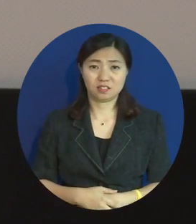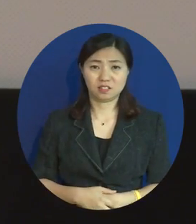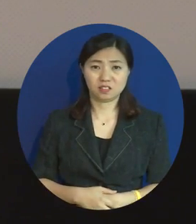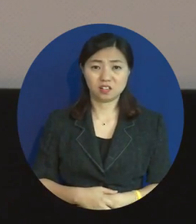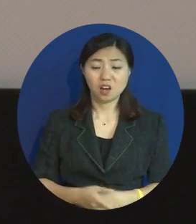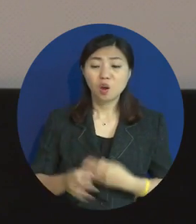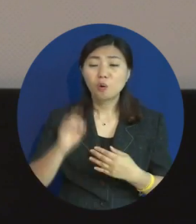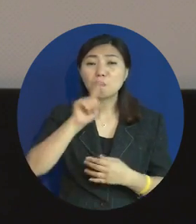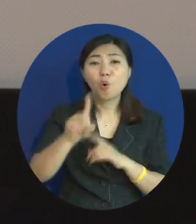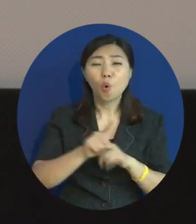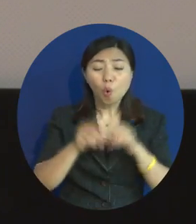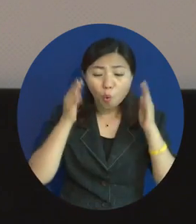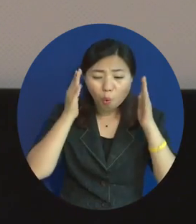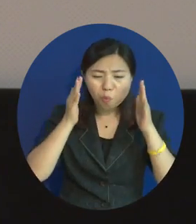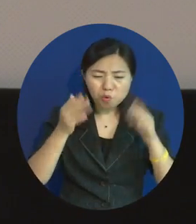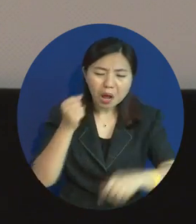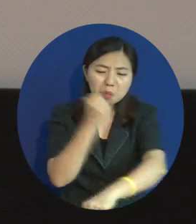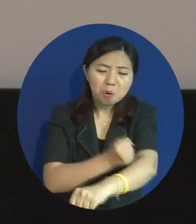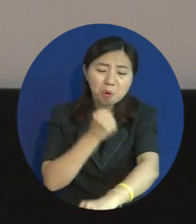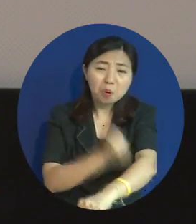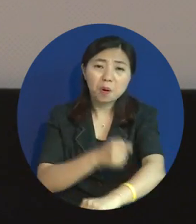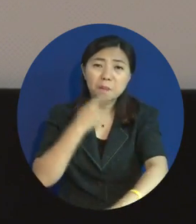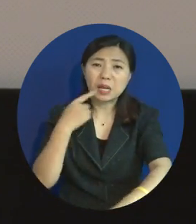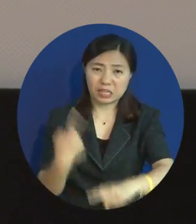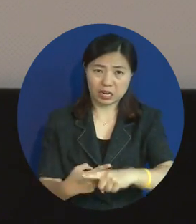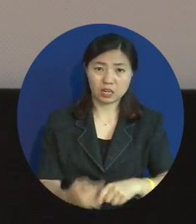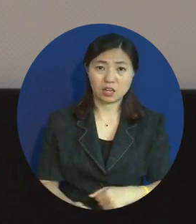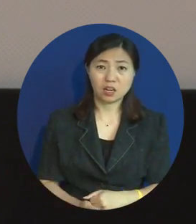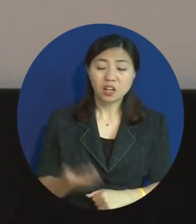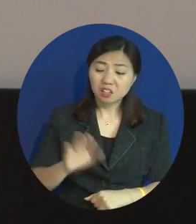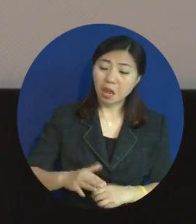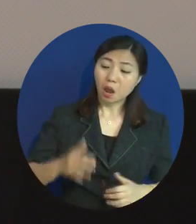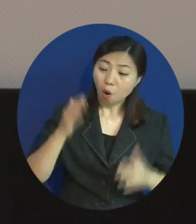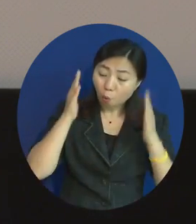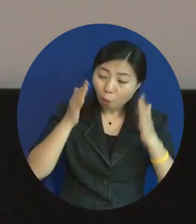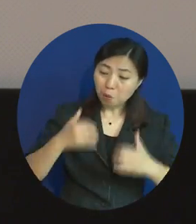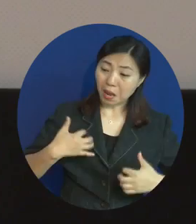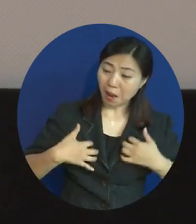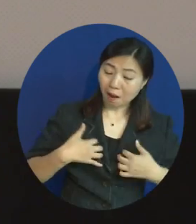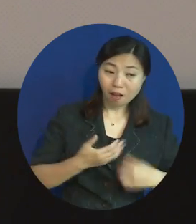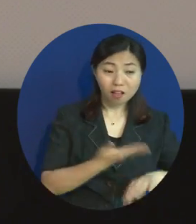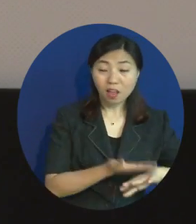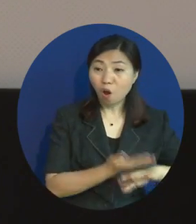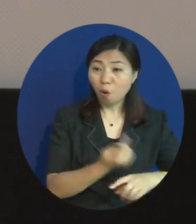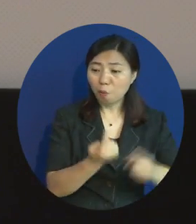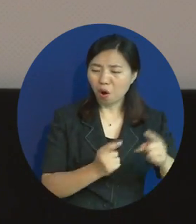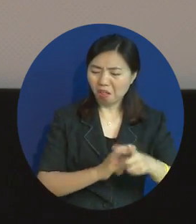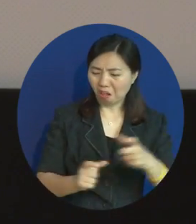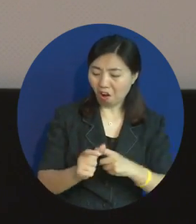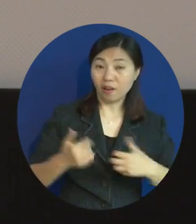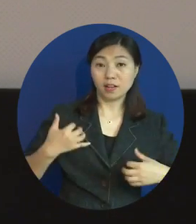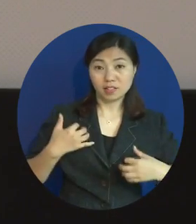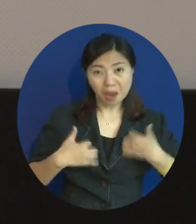중노동이, 공부가 중노동이에요. 그렇게 하지 말고 공부가 재밌다. 예. 딴 것보다 더 재밌다 이러면